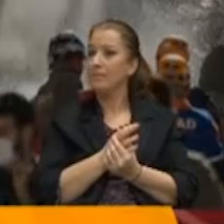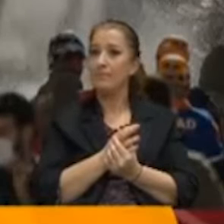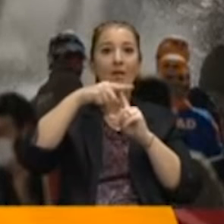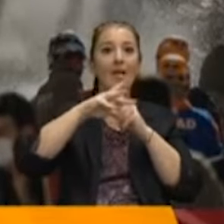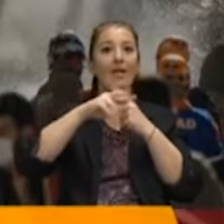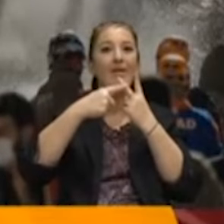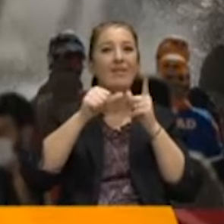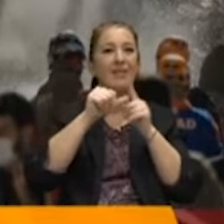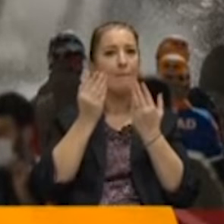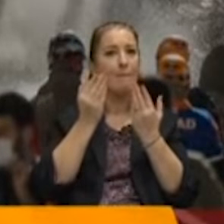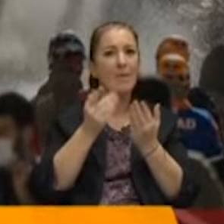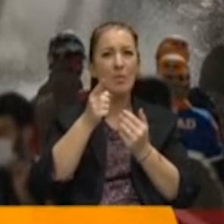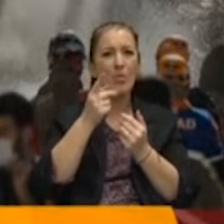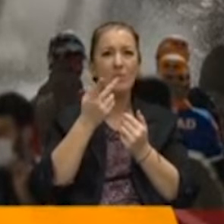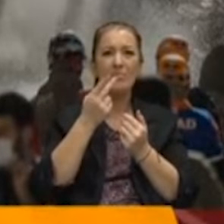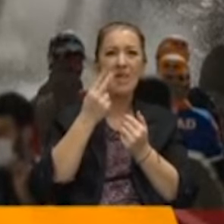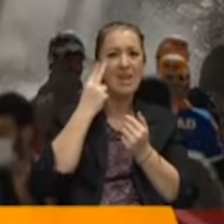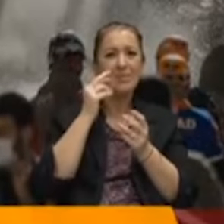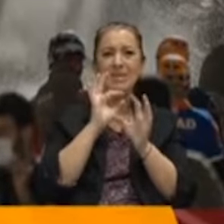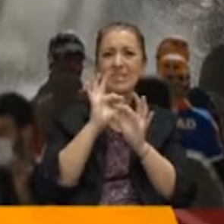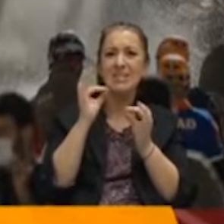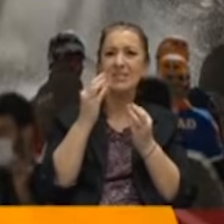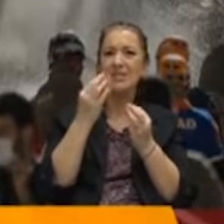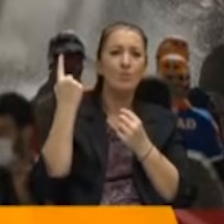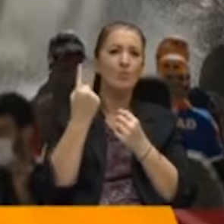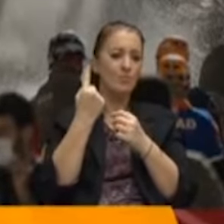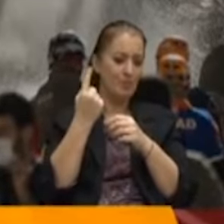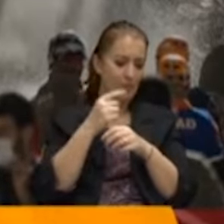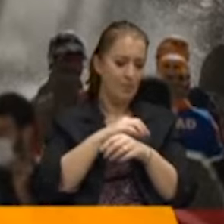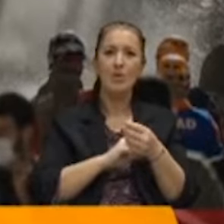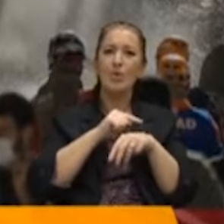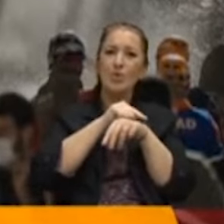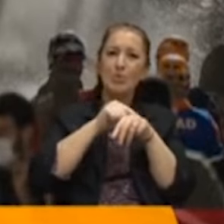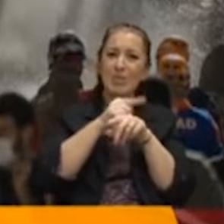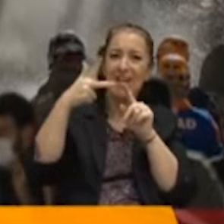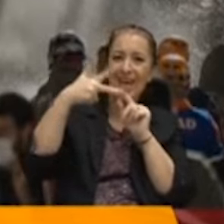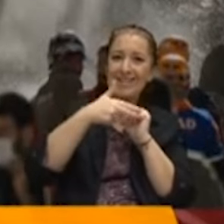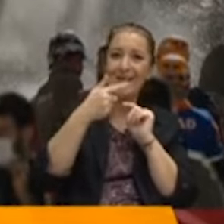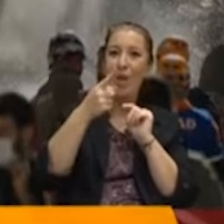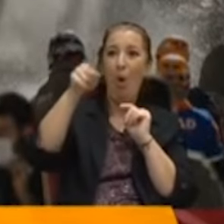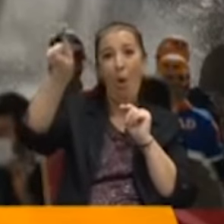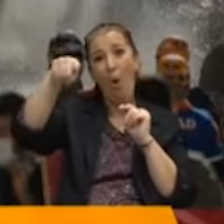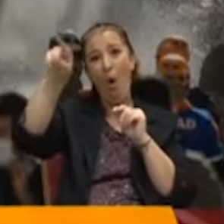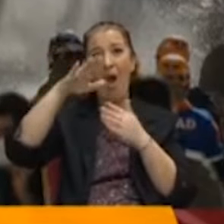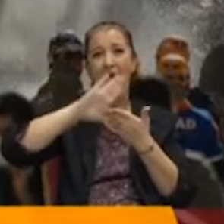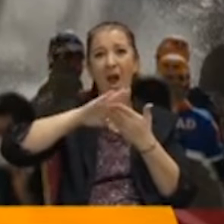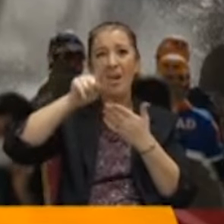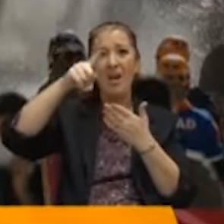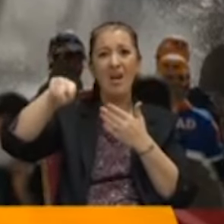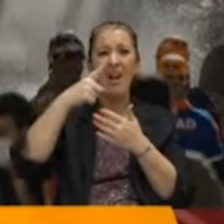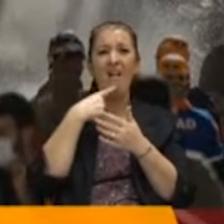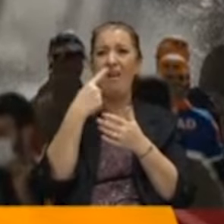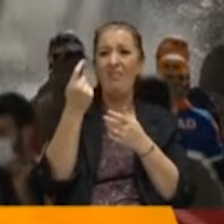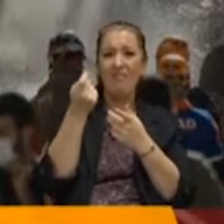Tevfik Bey, bu seviyesiz atışma ve seviyesiz kavramla süreci bölen bu arkadaşlarınızın burada oluşturduğu